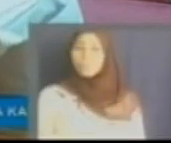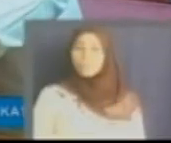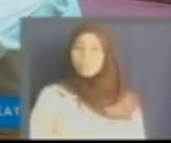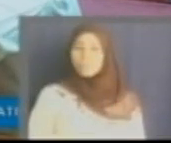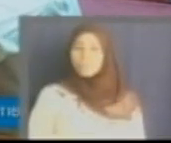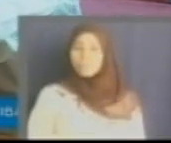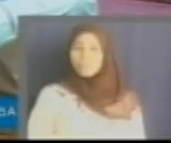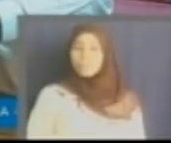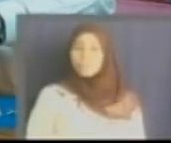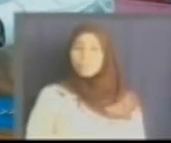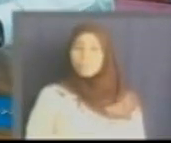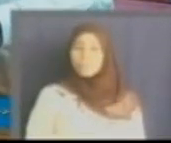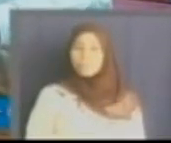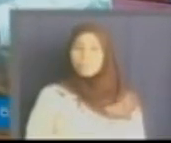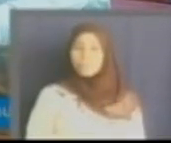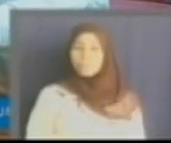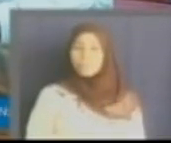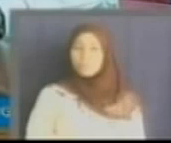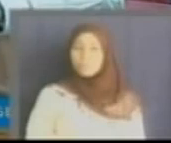Katika hoja hii mheshimiwa mwenyekiti,